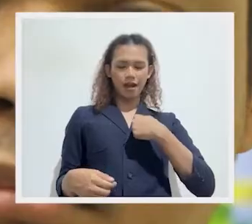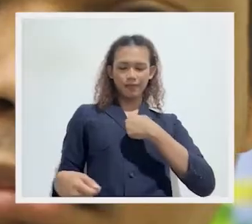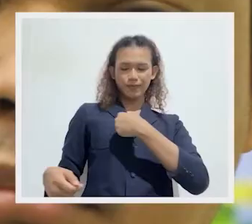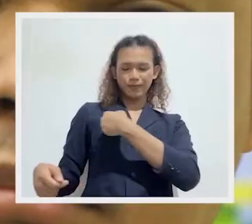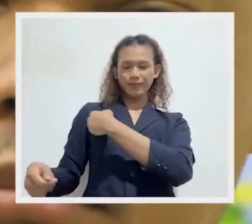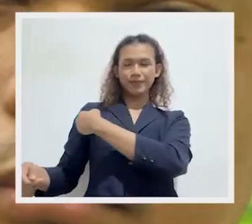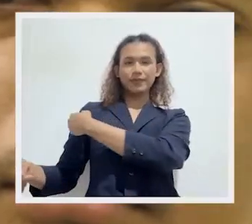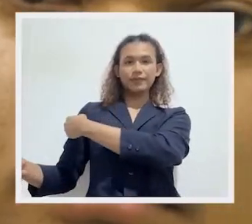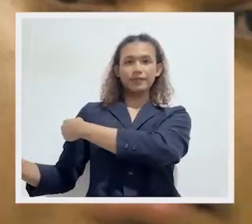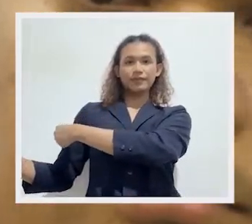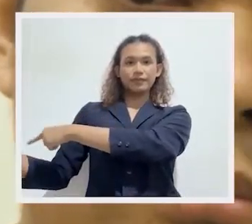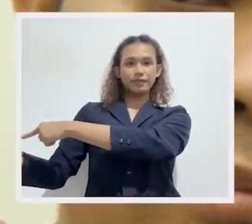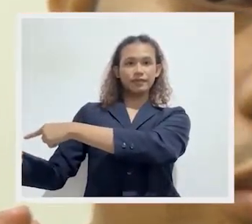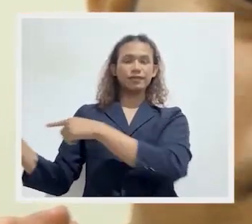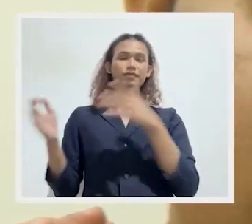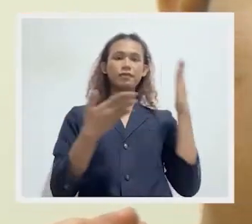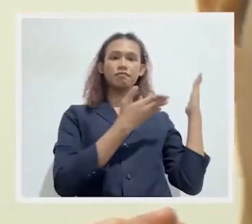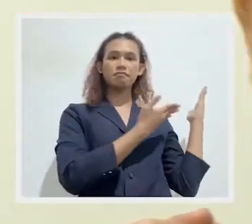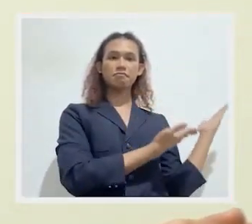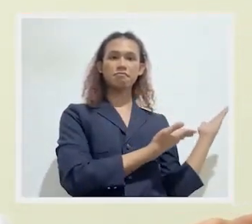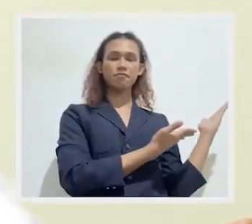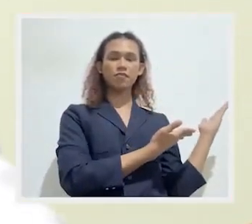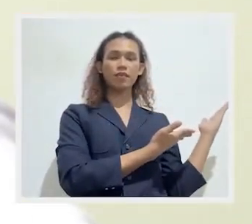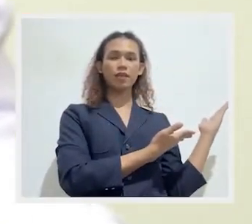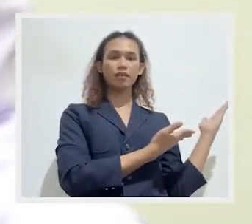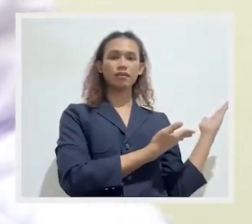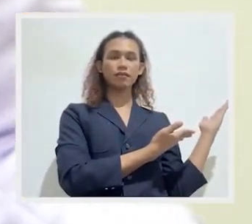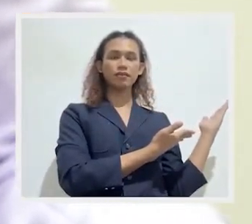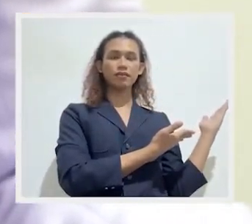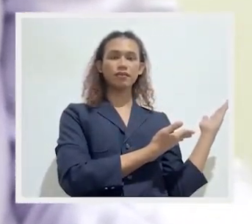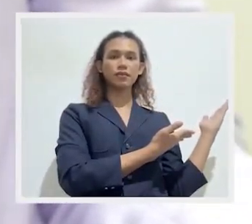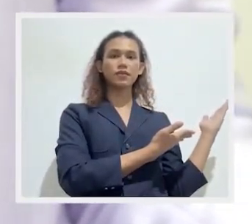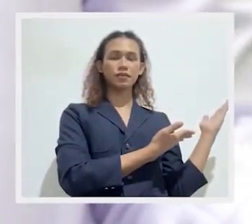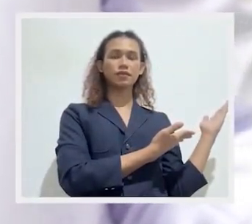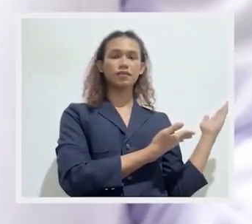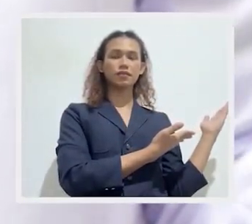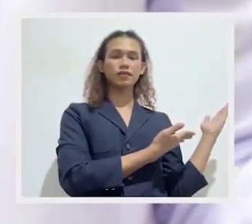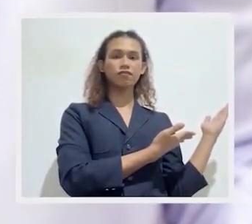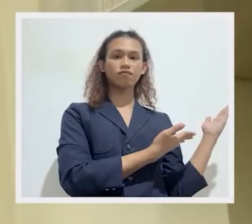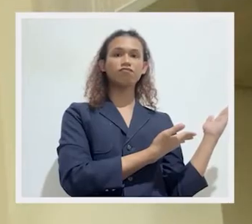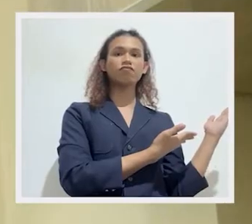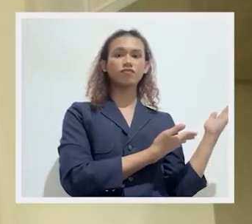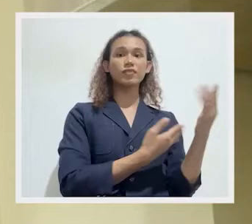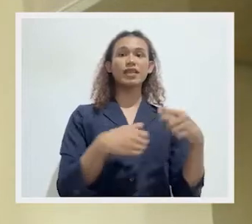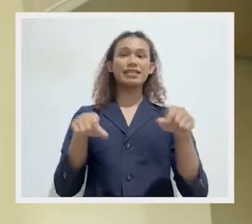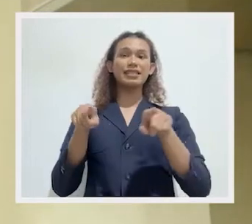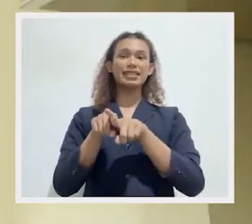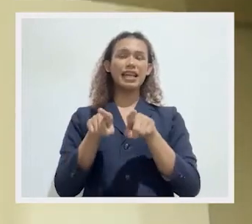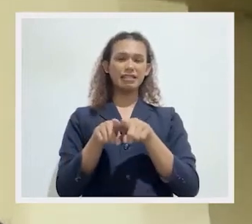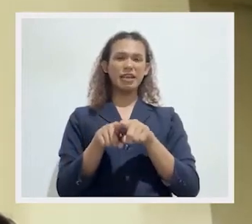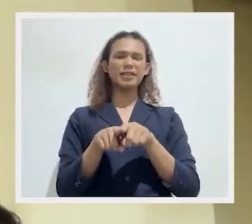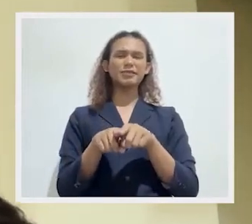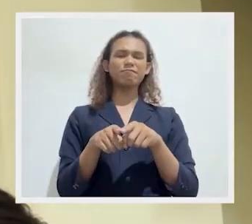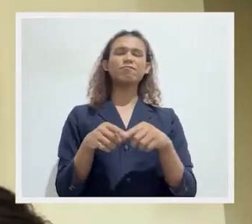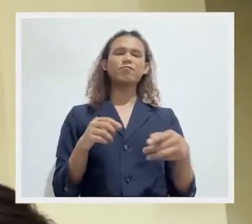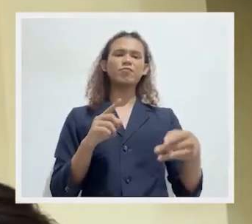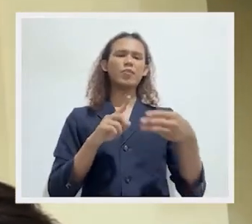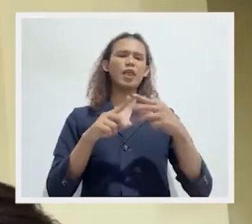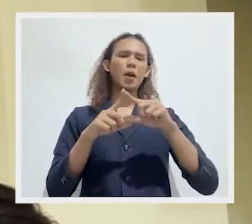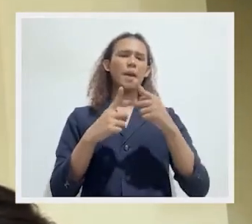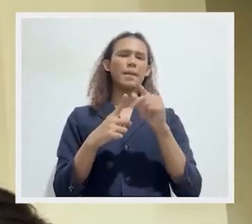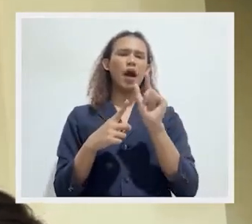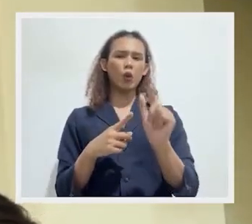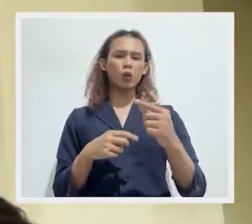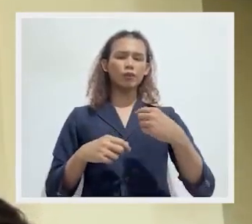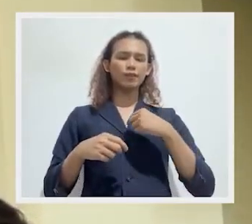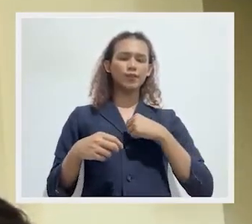tengah dada antara kedua selangkah. Rentangkan lengan yang ada dalam posisi horizontal sejajar dengan bahu. Kemudian,